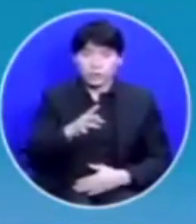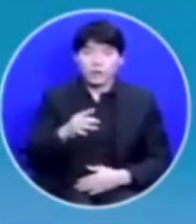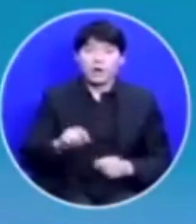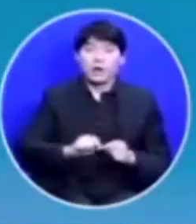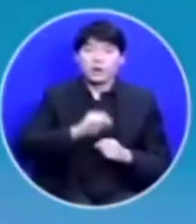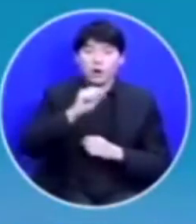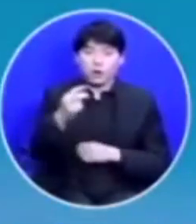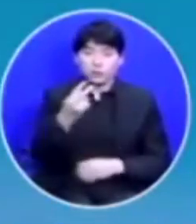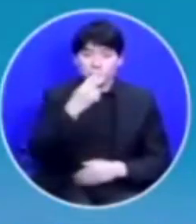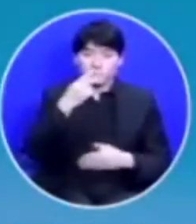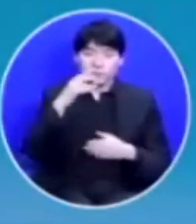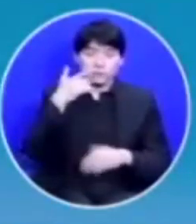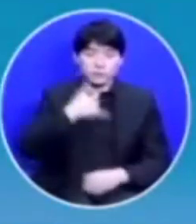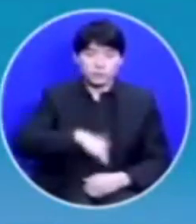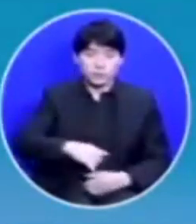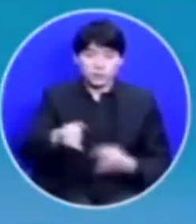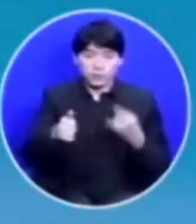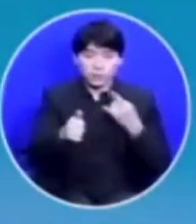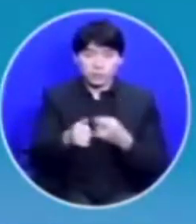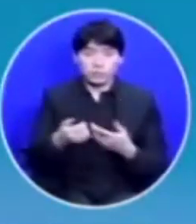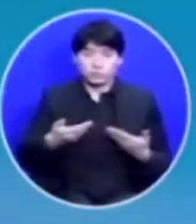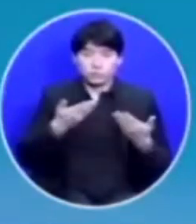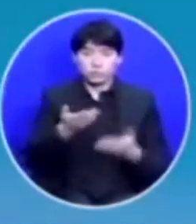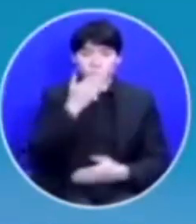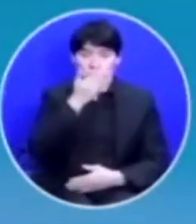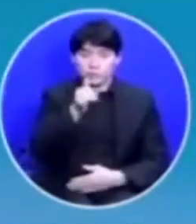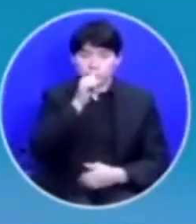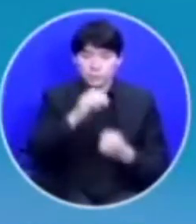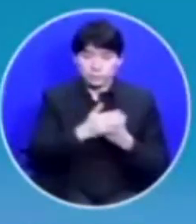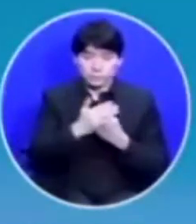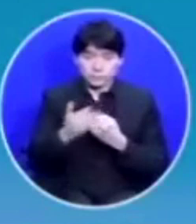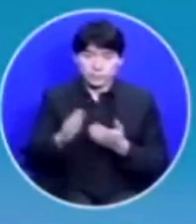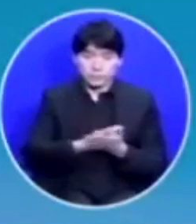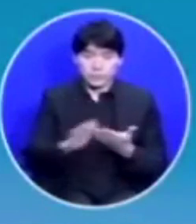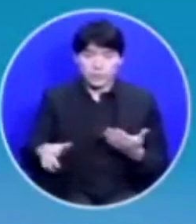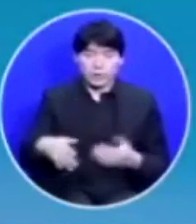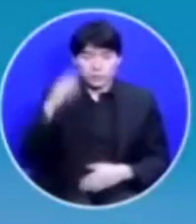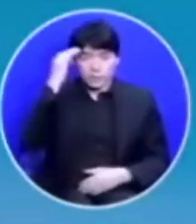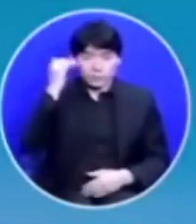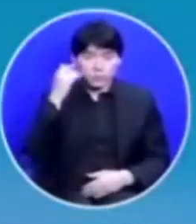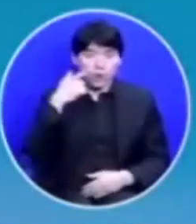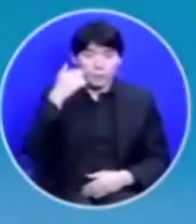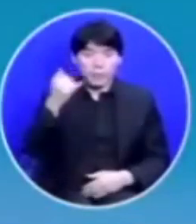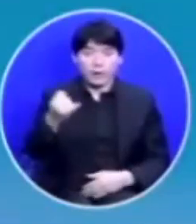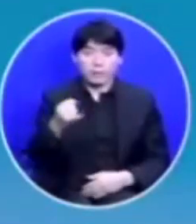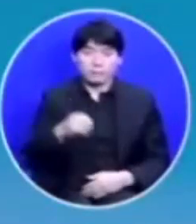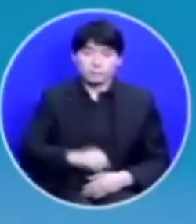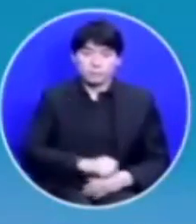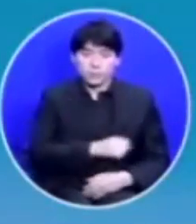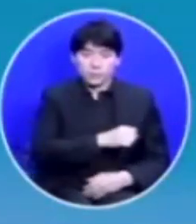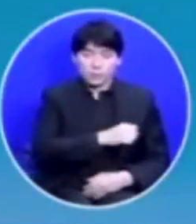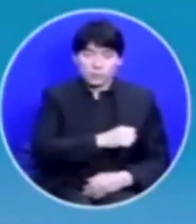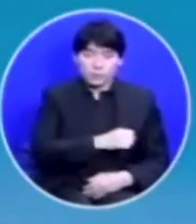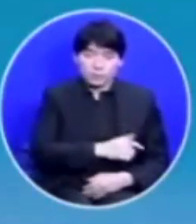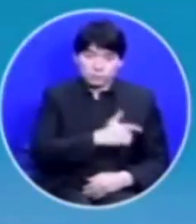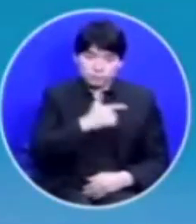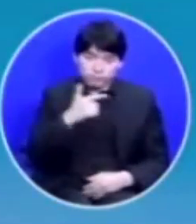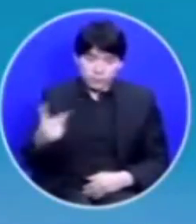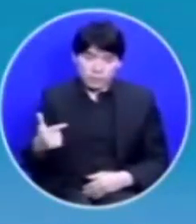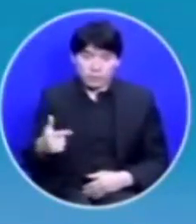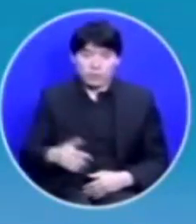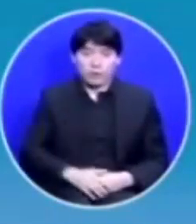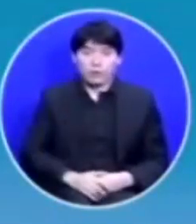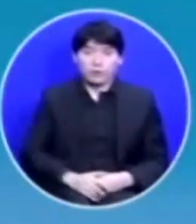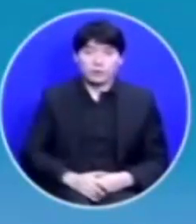때문입니다 대한민국의 엄마들은 대단하죠 자녀들 잘 기르는 일을 위한 역사적인 사명을 띠고 태어난